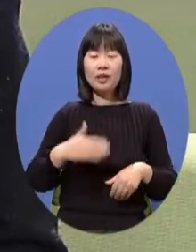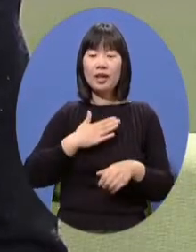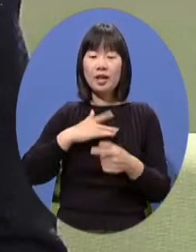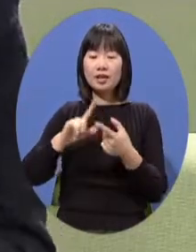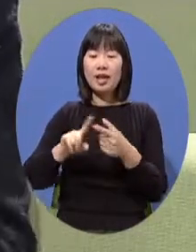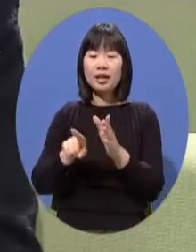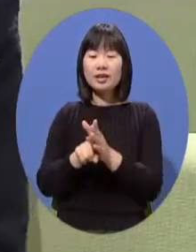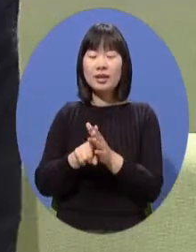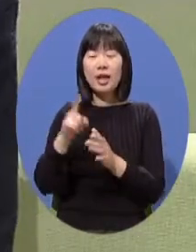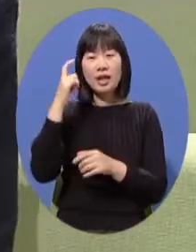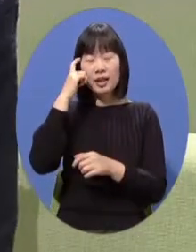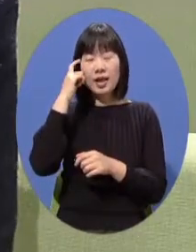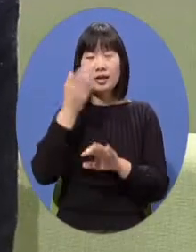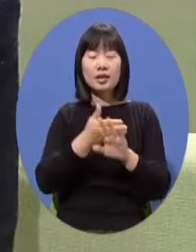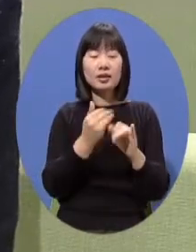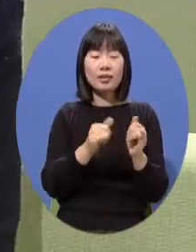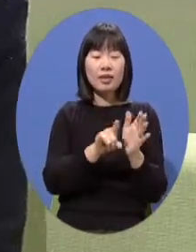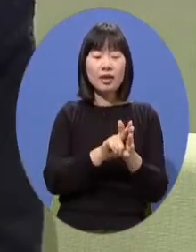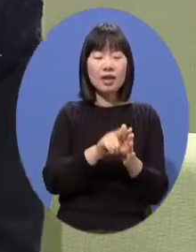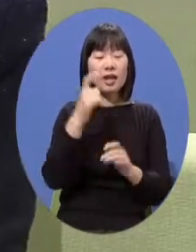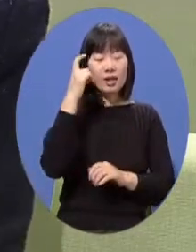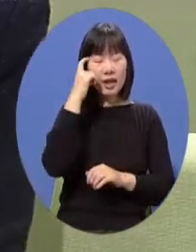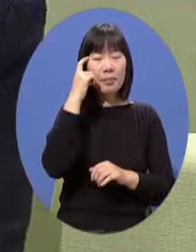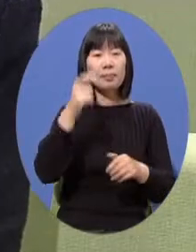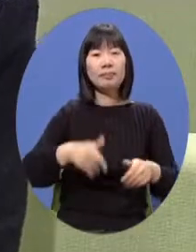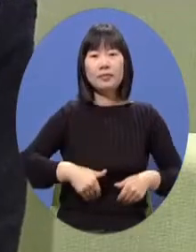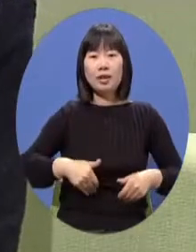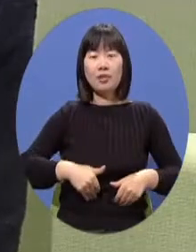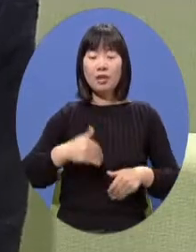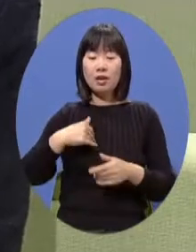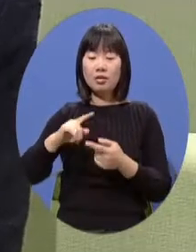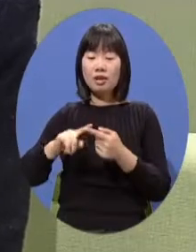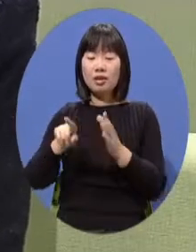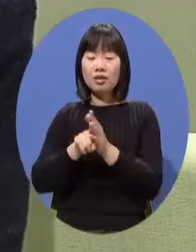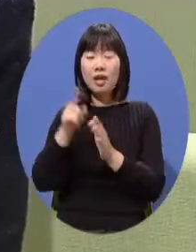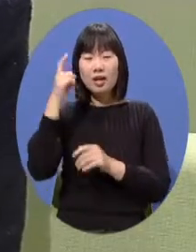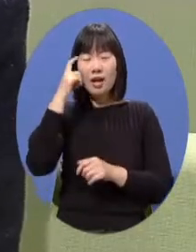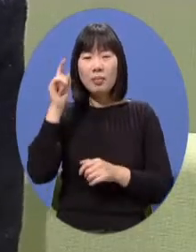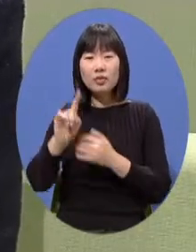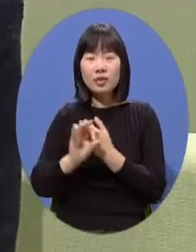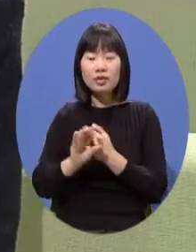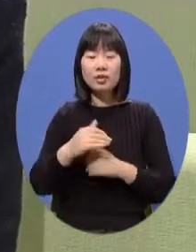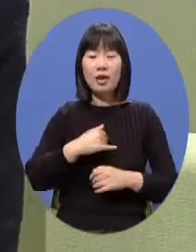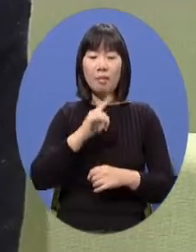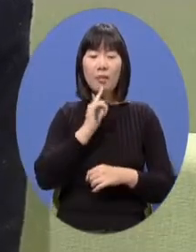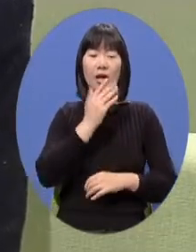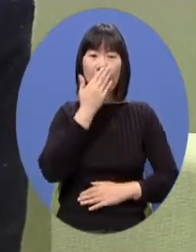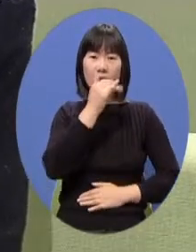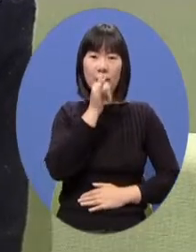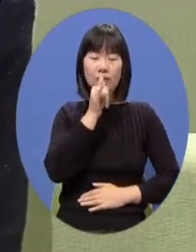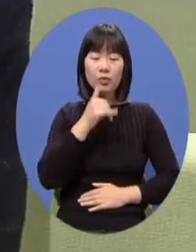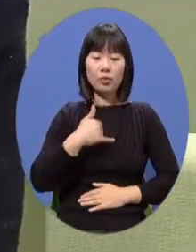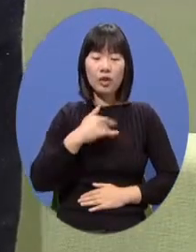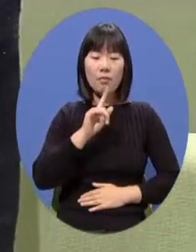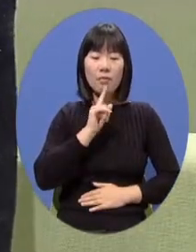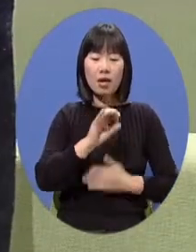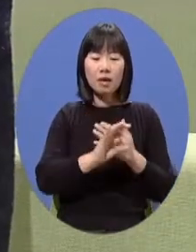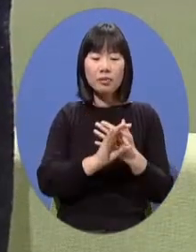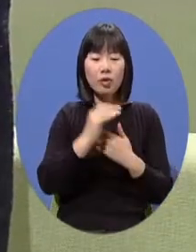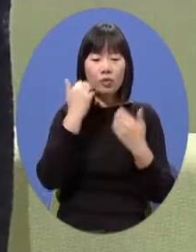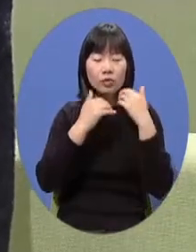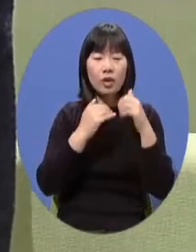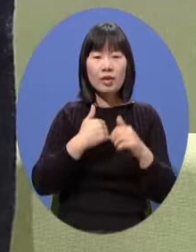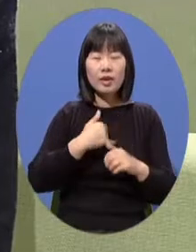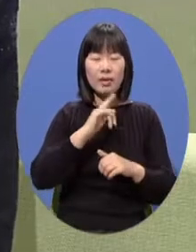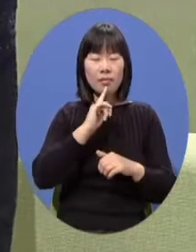대한 신뢰감, 타인에 대한 신뢰감이 있어야 돼요. 나에 대한 신뢰감은 뭐냐면 나는 말을 할 수가 있고 내가 말을 하면 누군가가